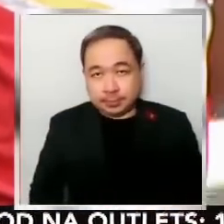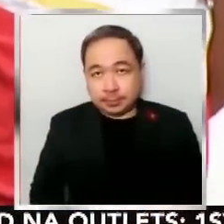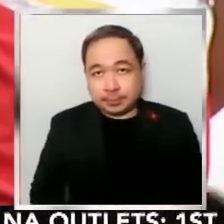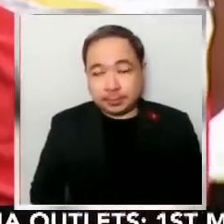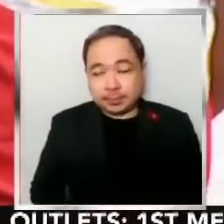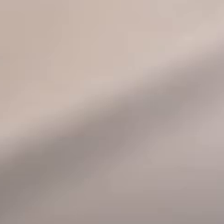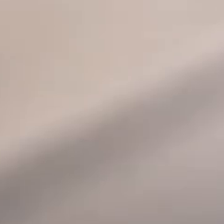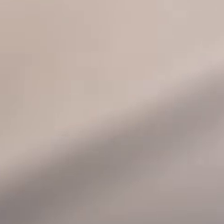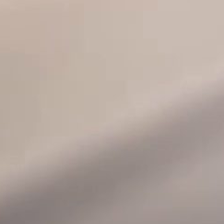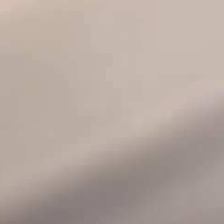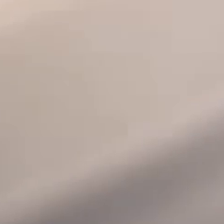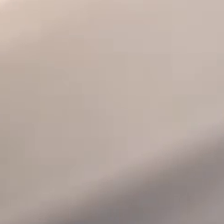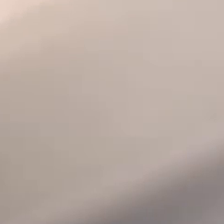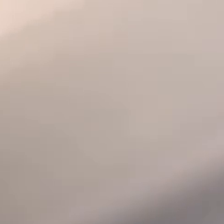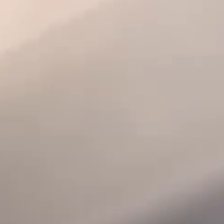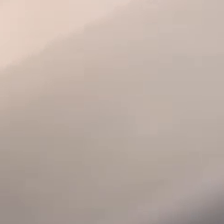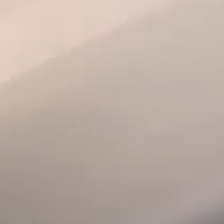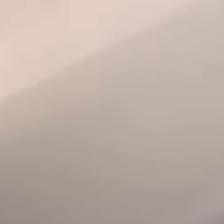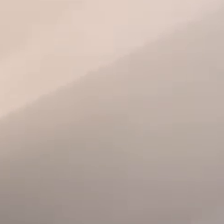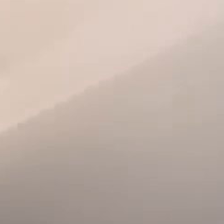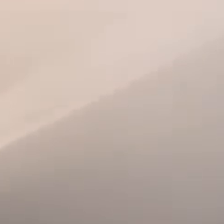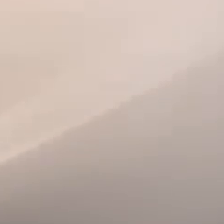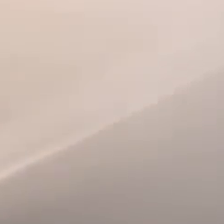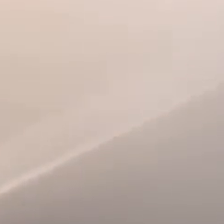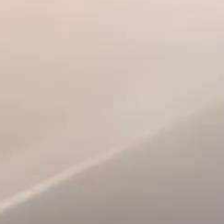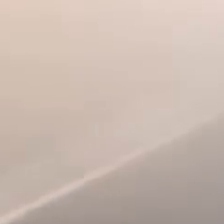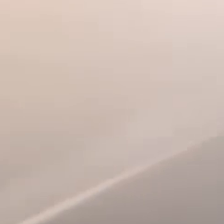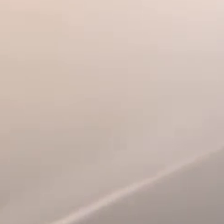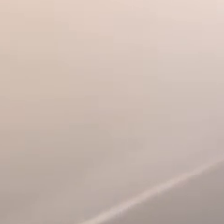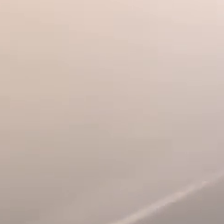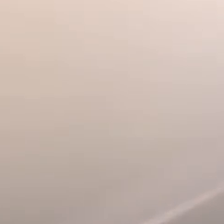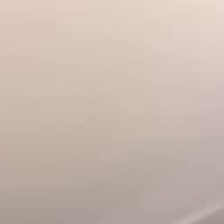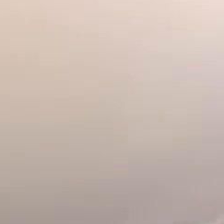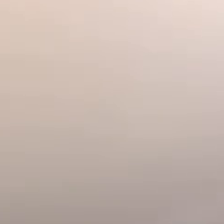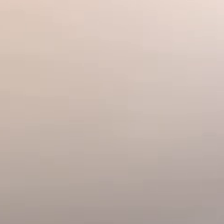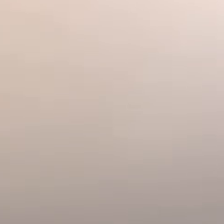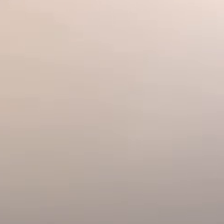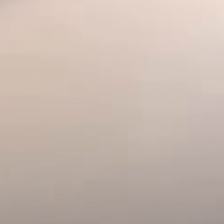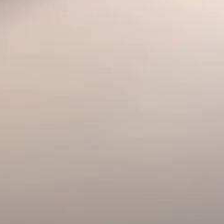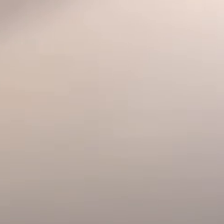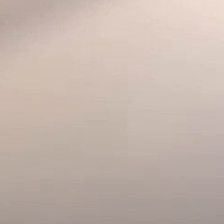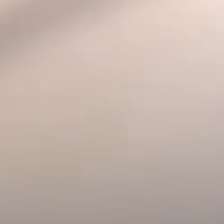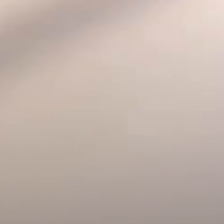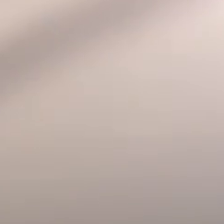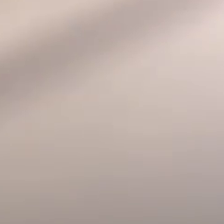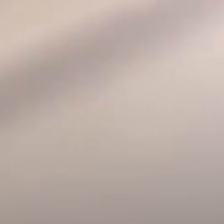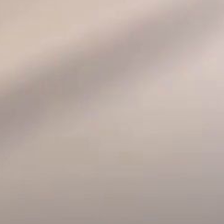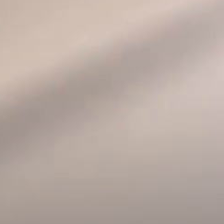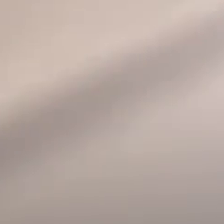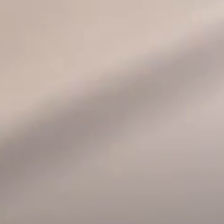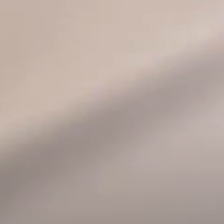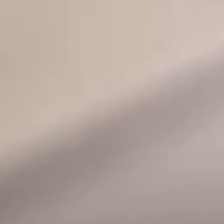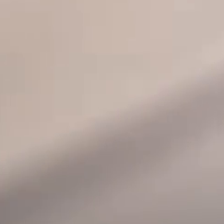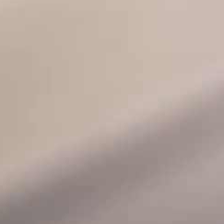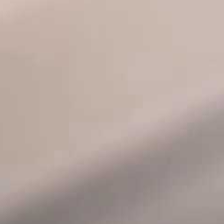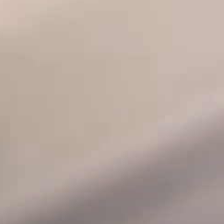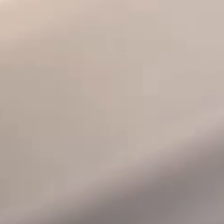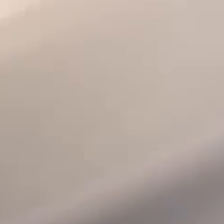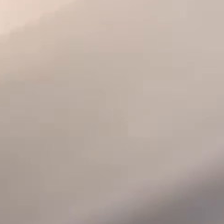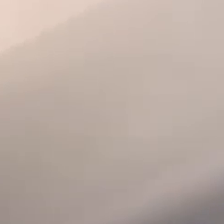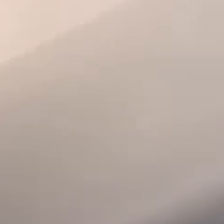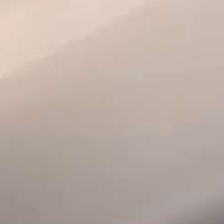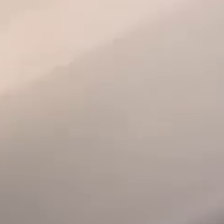oras. Hindi natutulog ang mga balita. Kaya para sa pinakasariwang balita, mag-subscribe kayo sa aming YouTube